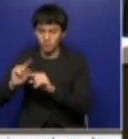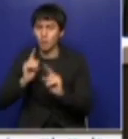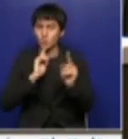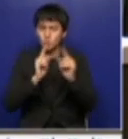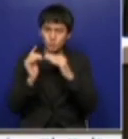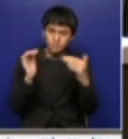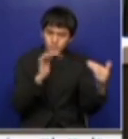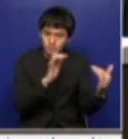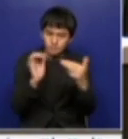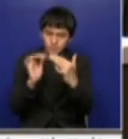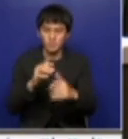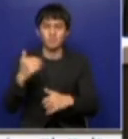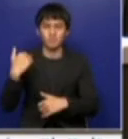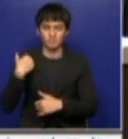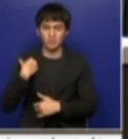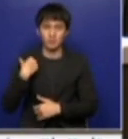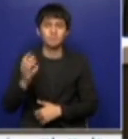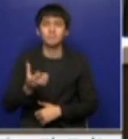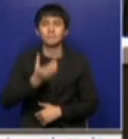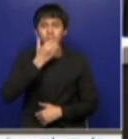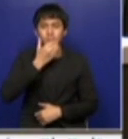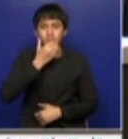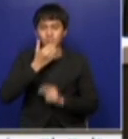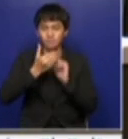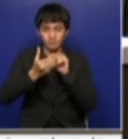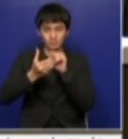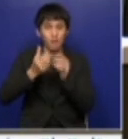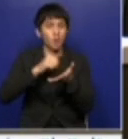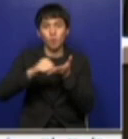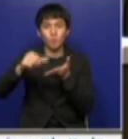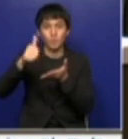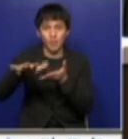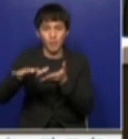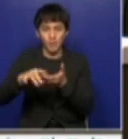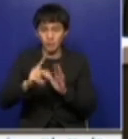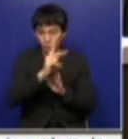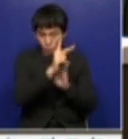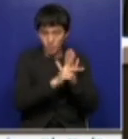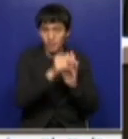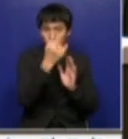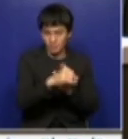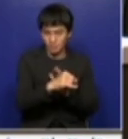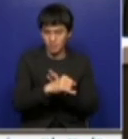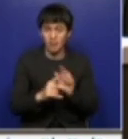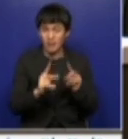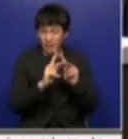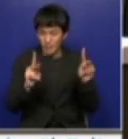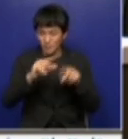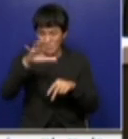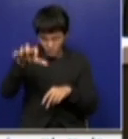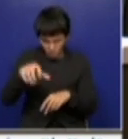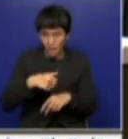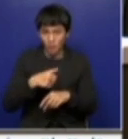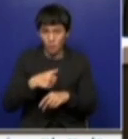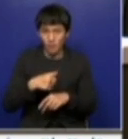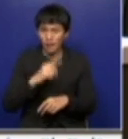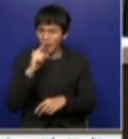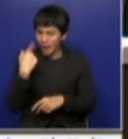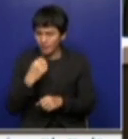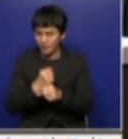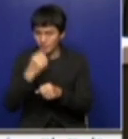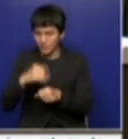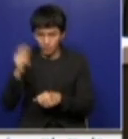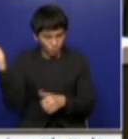แล้วผมเชื่อว่ารถไปได้นะครับรถผิดกฎหมายกับบริการต้องไปเอาเรื่องนี้ออกมาให้ได้ลงโทษให้ได้ครับ